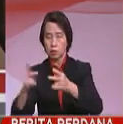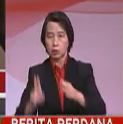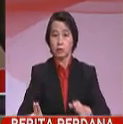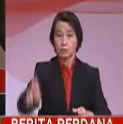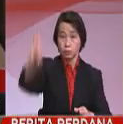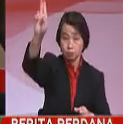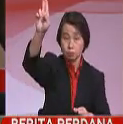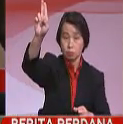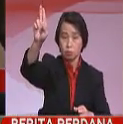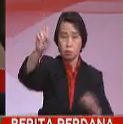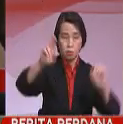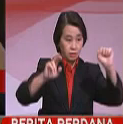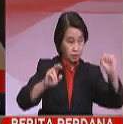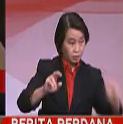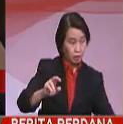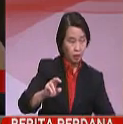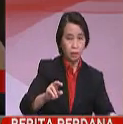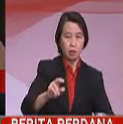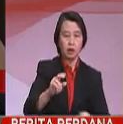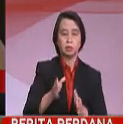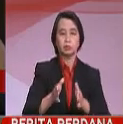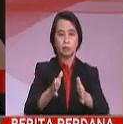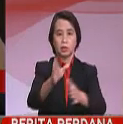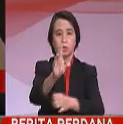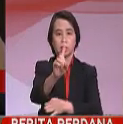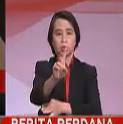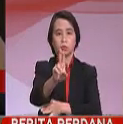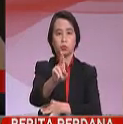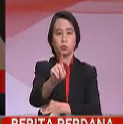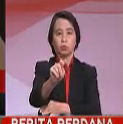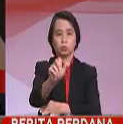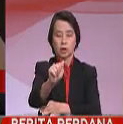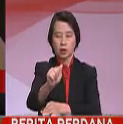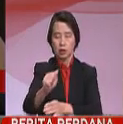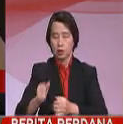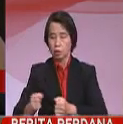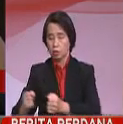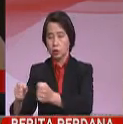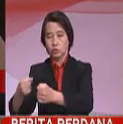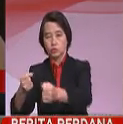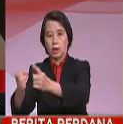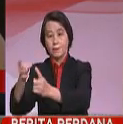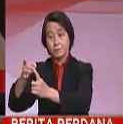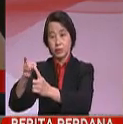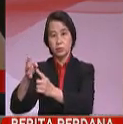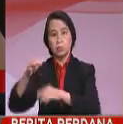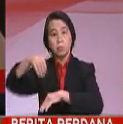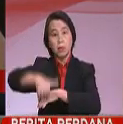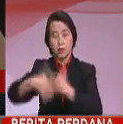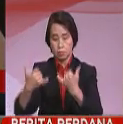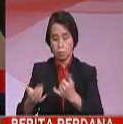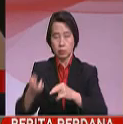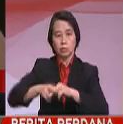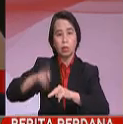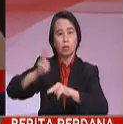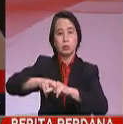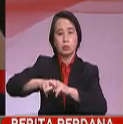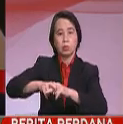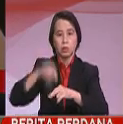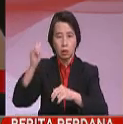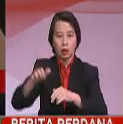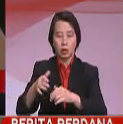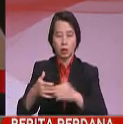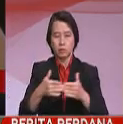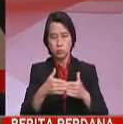dan selatan tanah air khususnya di Plaza Tol, Jalan Duta dan Sungai Besi dilihat semakin bertambah pada malam ini berbanding petang tadi dan dijangka akan